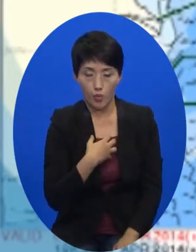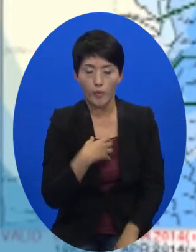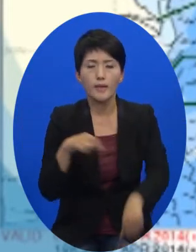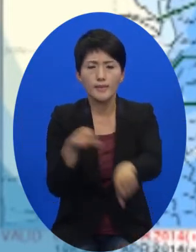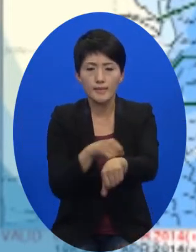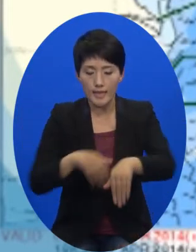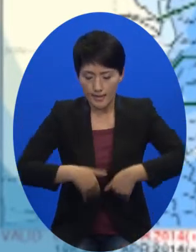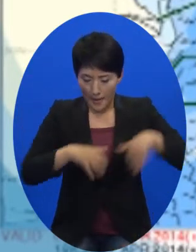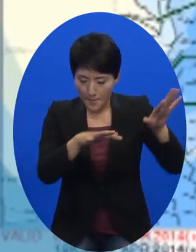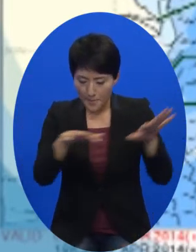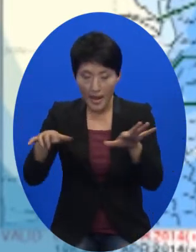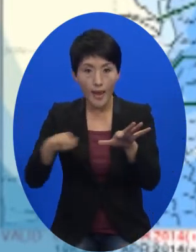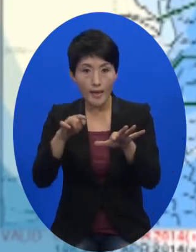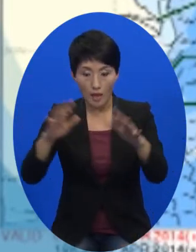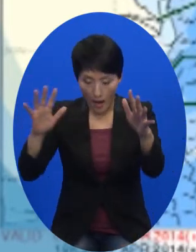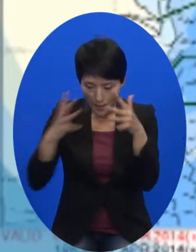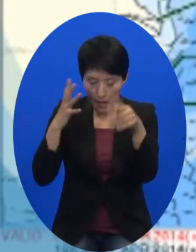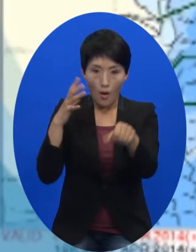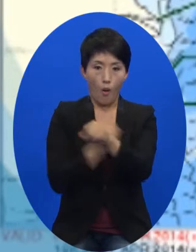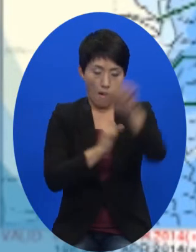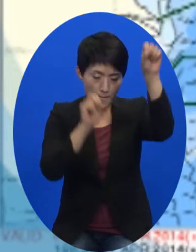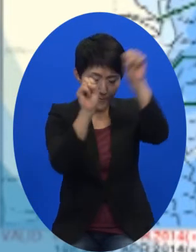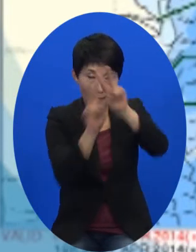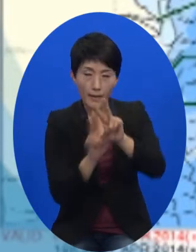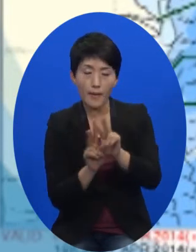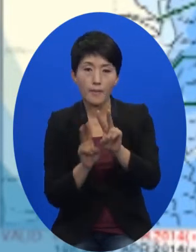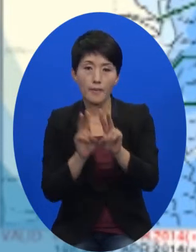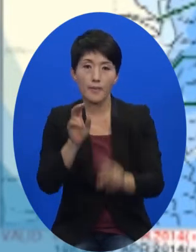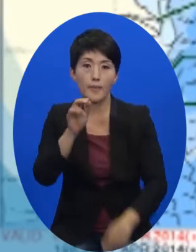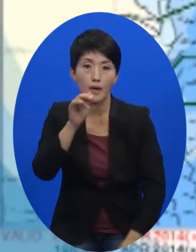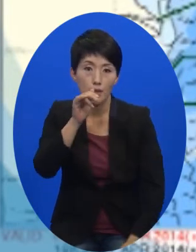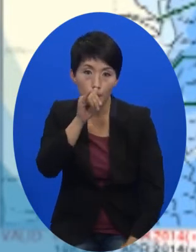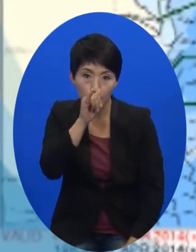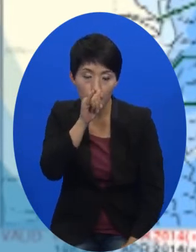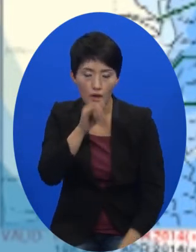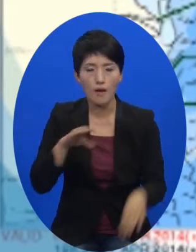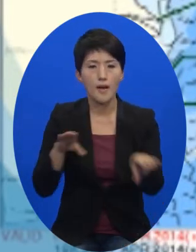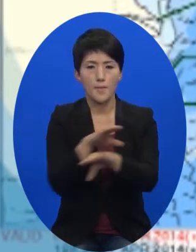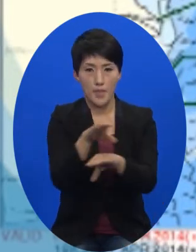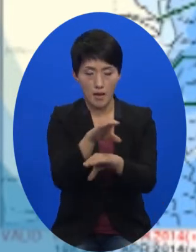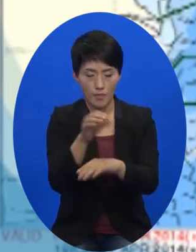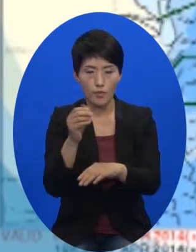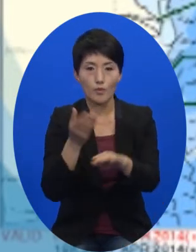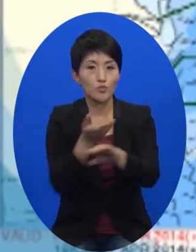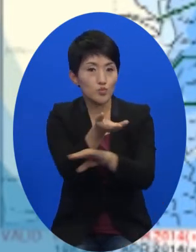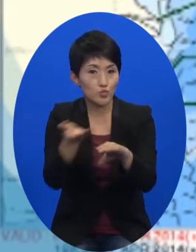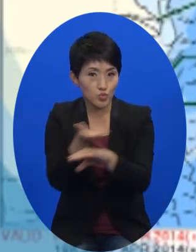일겠고, 특히 남해상에서는 돌풍과 함께 천둥, 번개가 치는 곳이 있겠으니